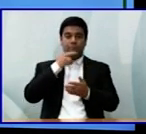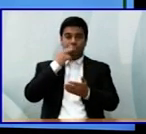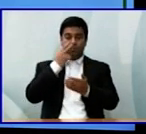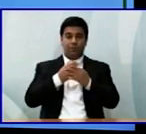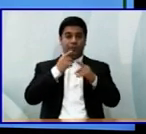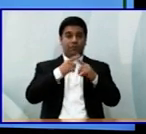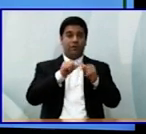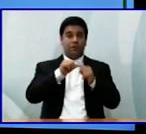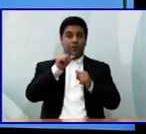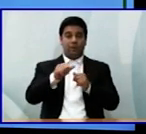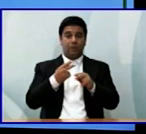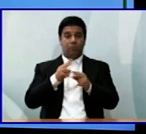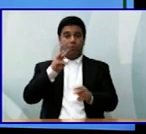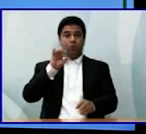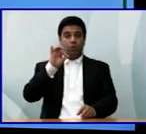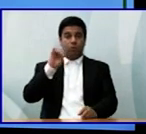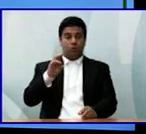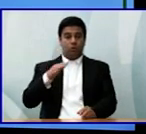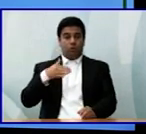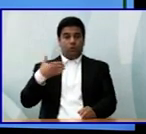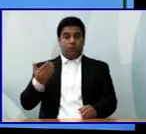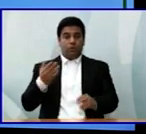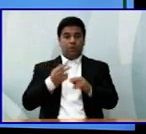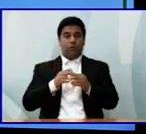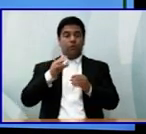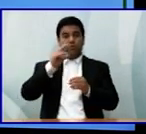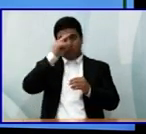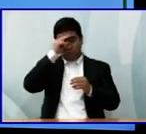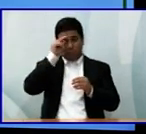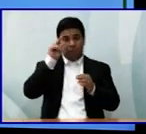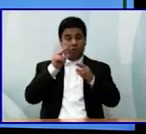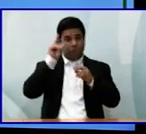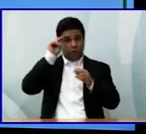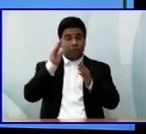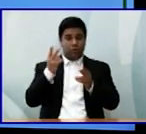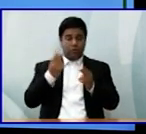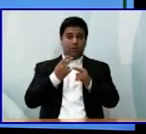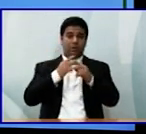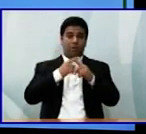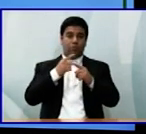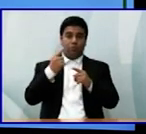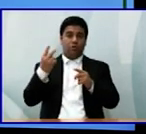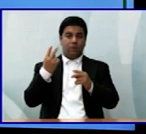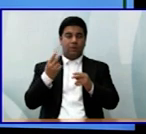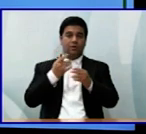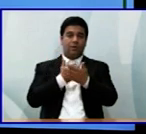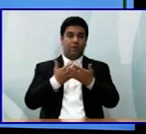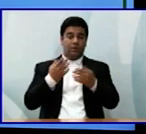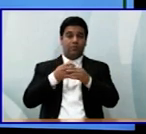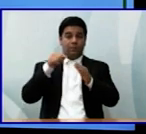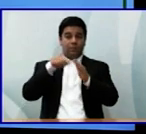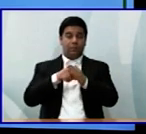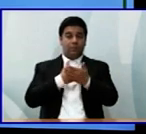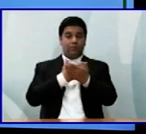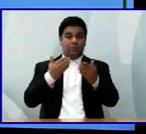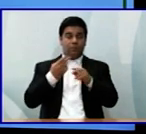dan tashqari modulimizda o'ng tomonida son ham bo'lishi mumkin. 2x plus 3, 4x minus 6. Demak, uni